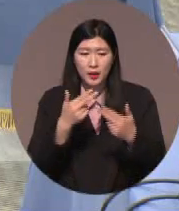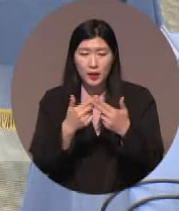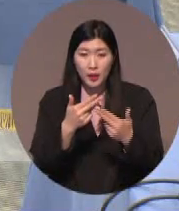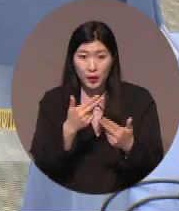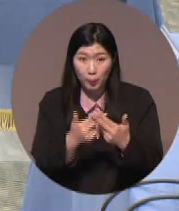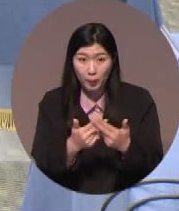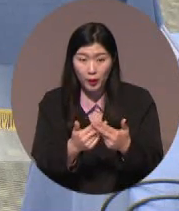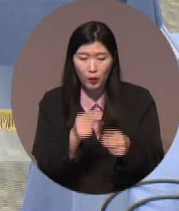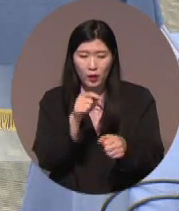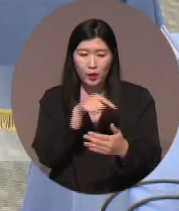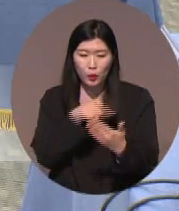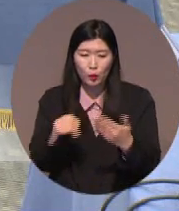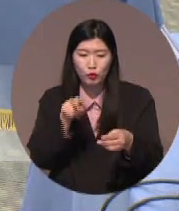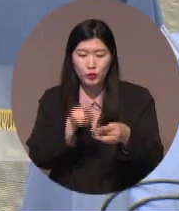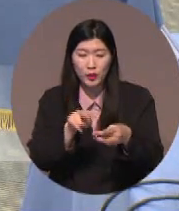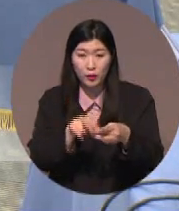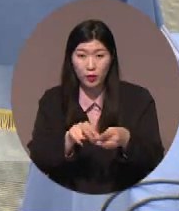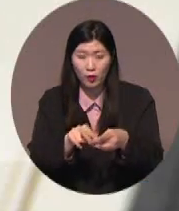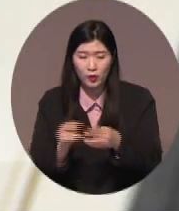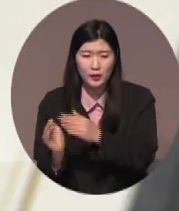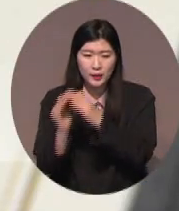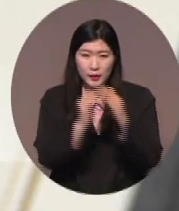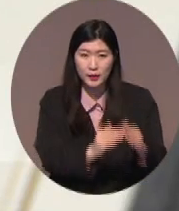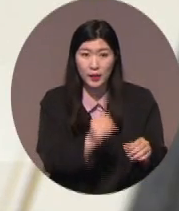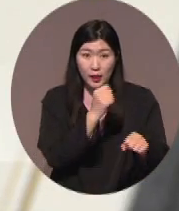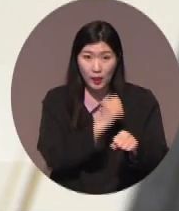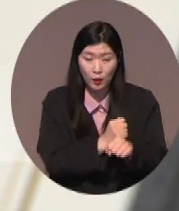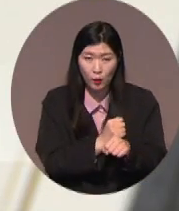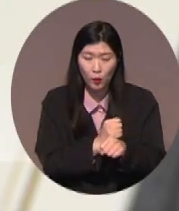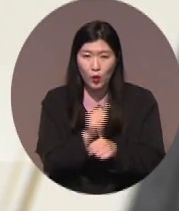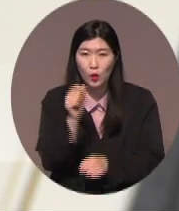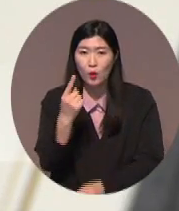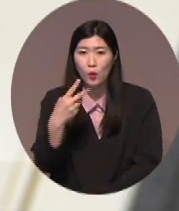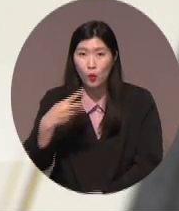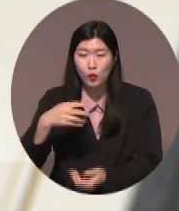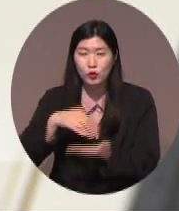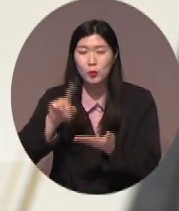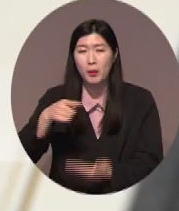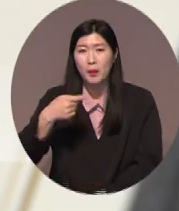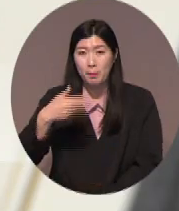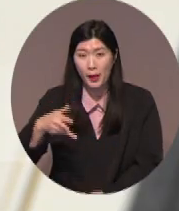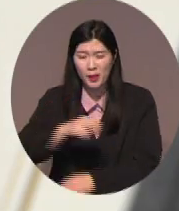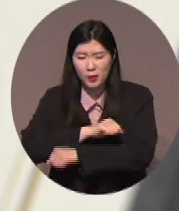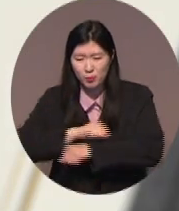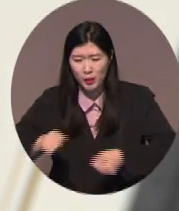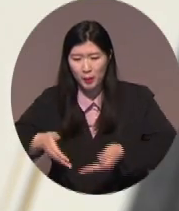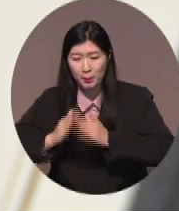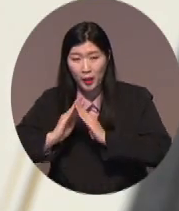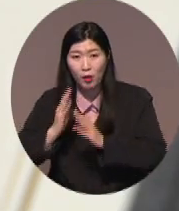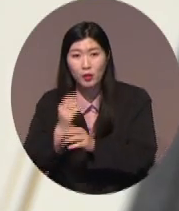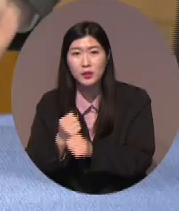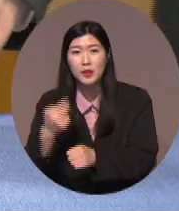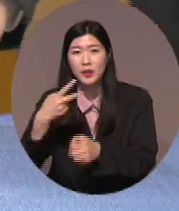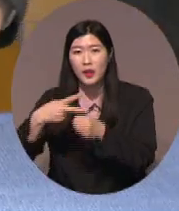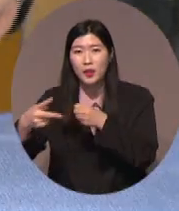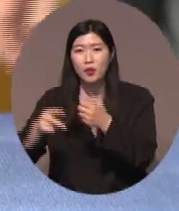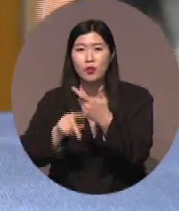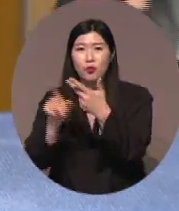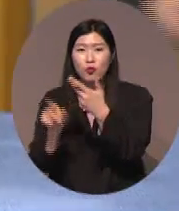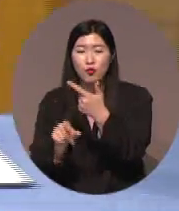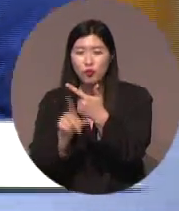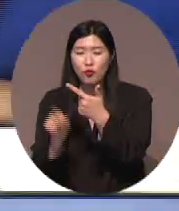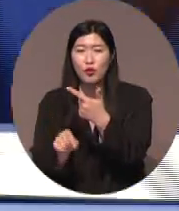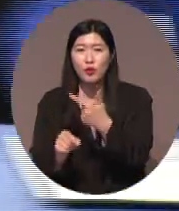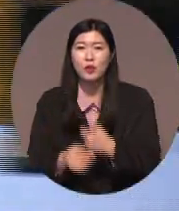사무실과 교육센터가 옮겨오고 10월 규모의 파크 골프장이 내후년 6월까지 조성될 예정입니다